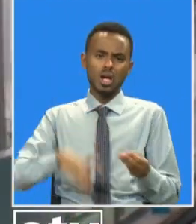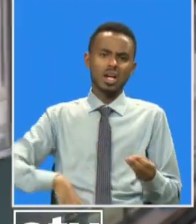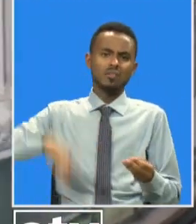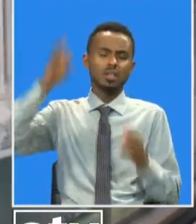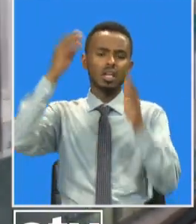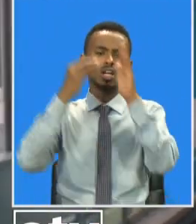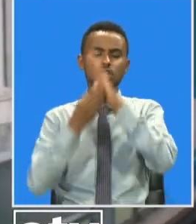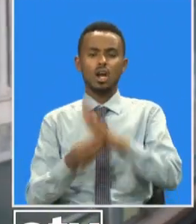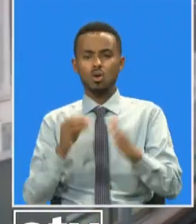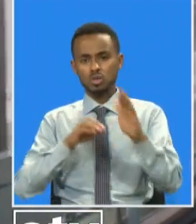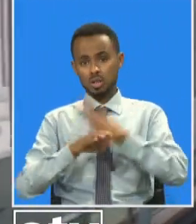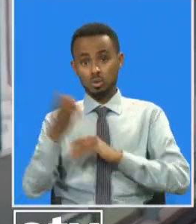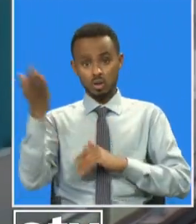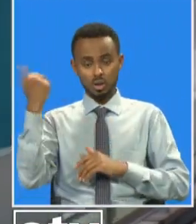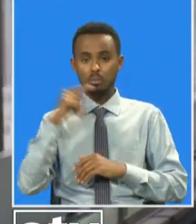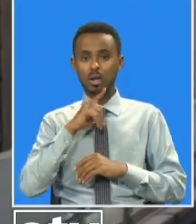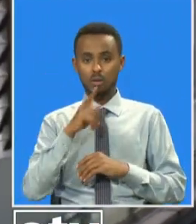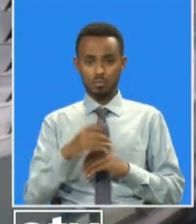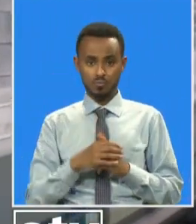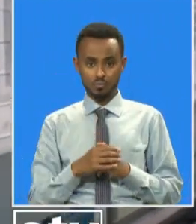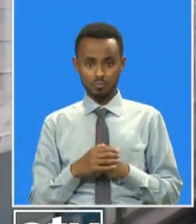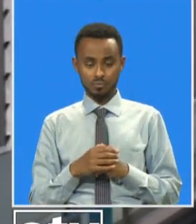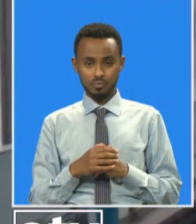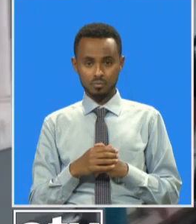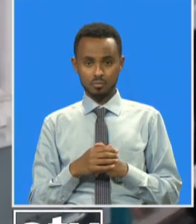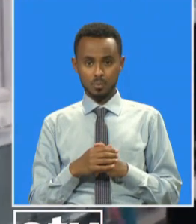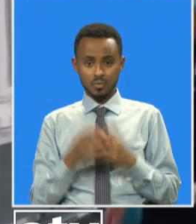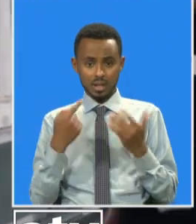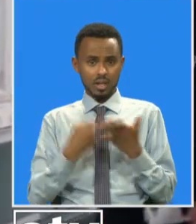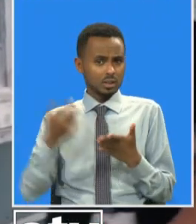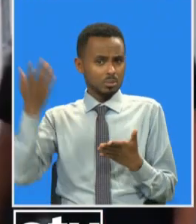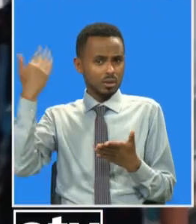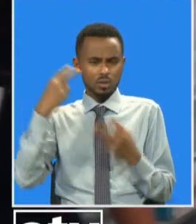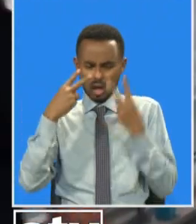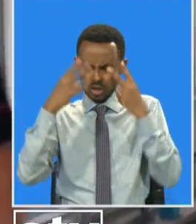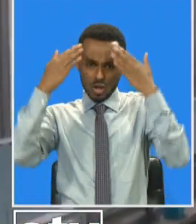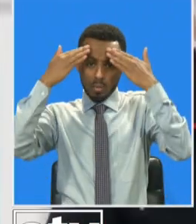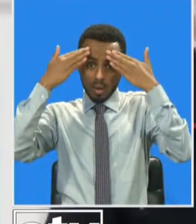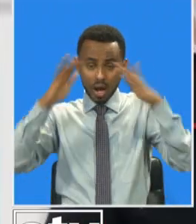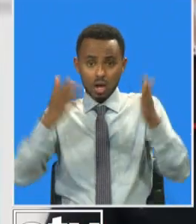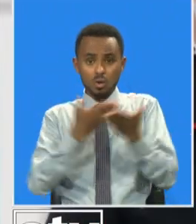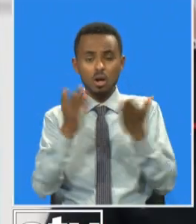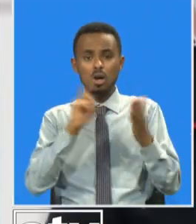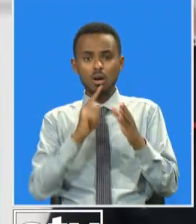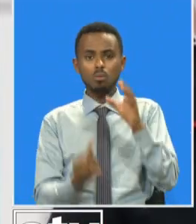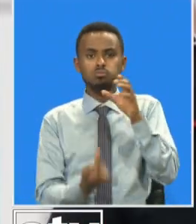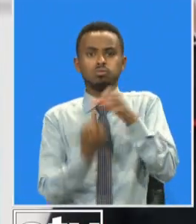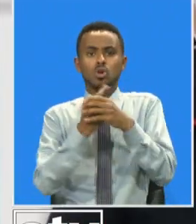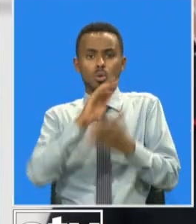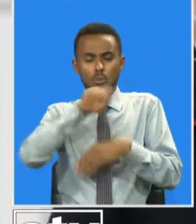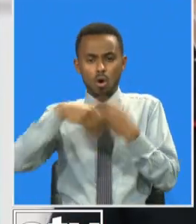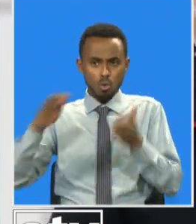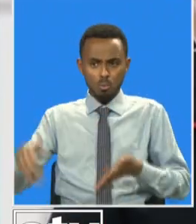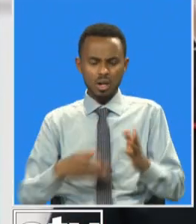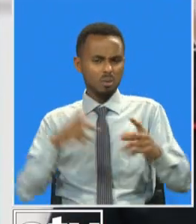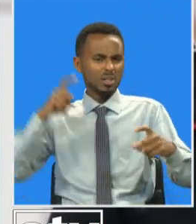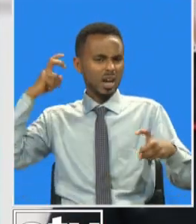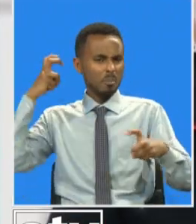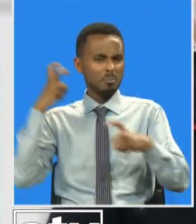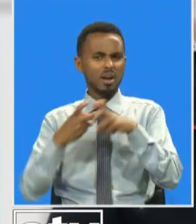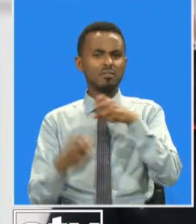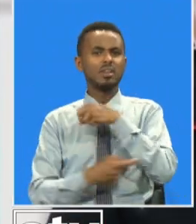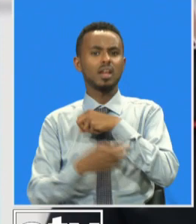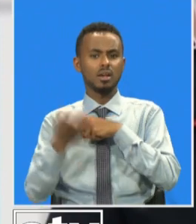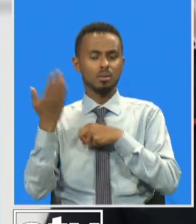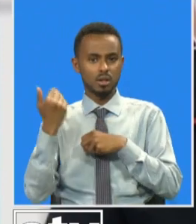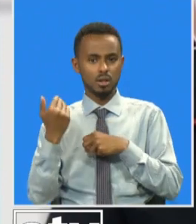ከፍተኛ ጫና ውስጥ ገብተው እንደነበር ነው። It was something I've never seen. ከዚህ በፊት አይቼ ማላውቀው ነገር ነው። በሁሉም መንገድ እጅግ ፈታኝ ሁኔታ